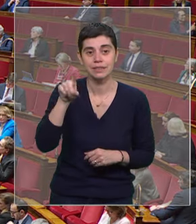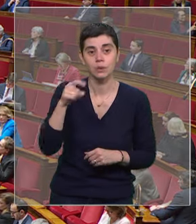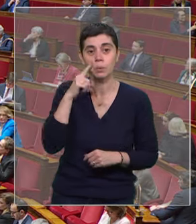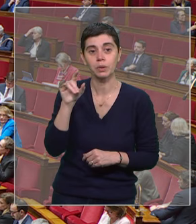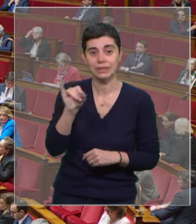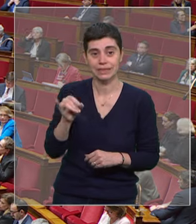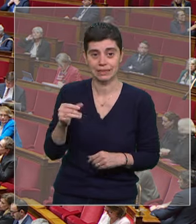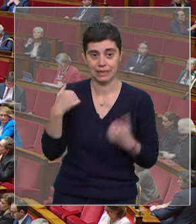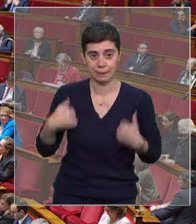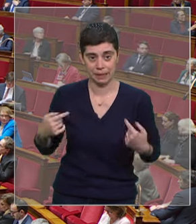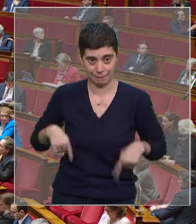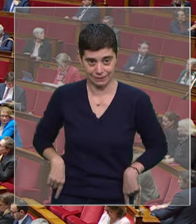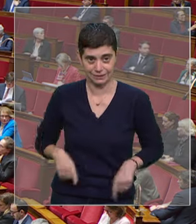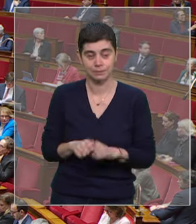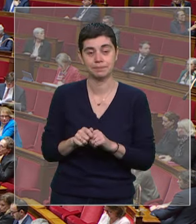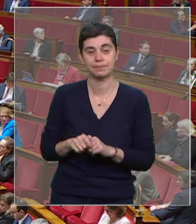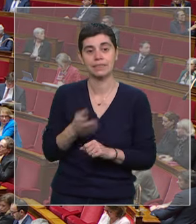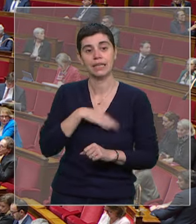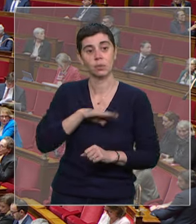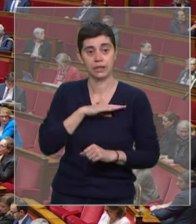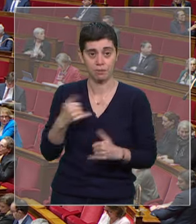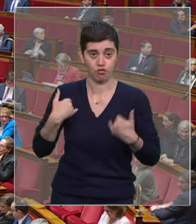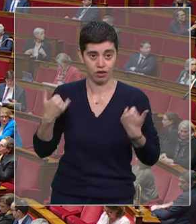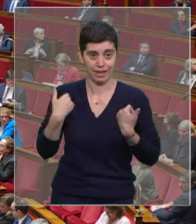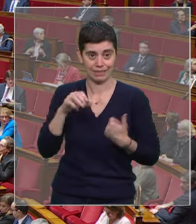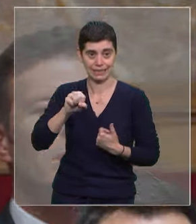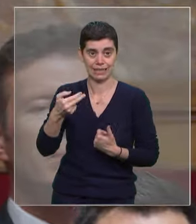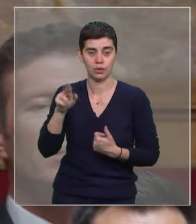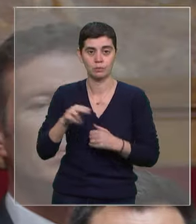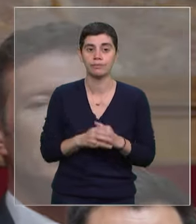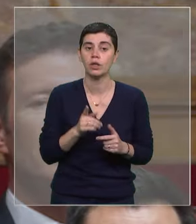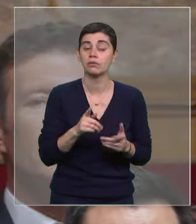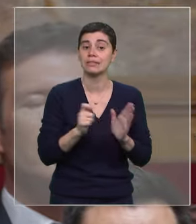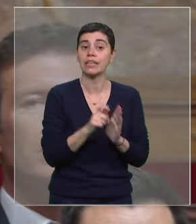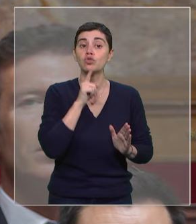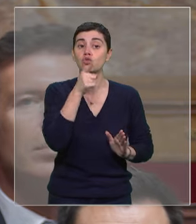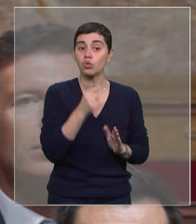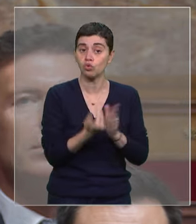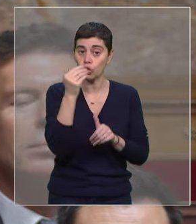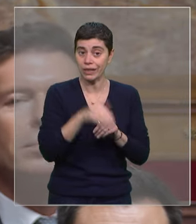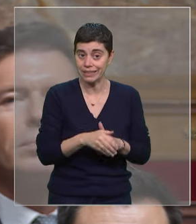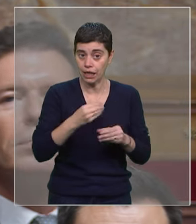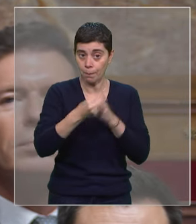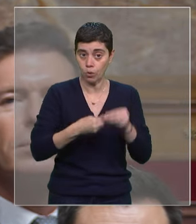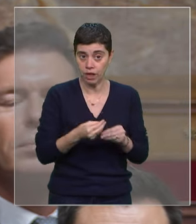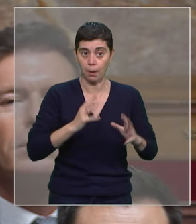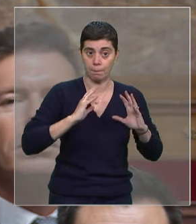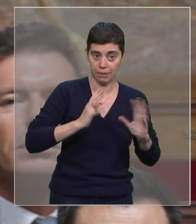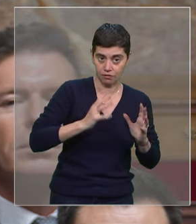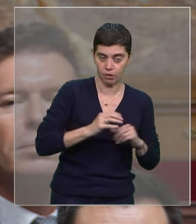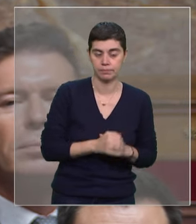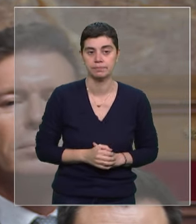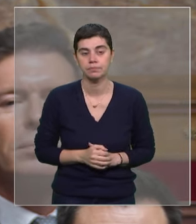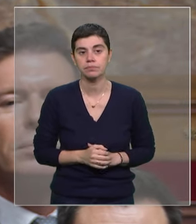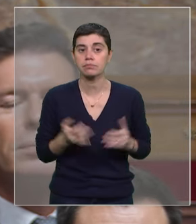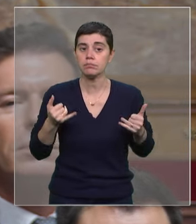la Ministre Prisca Thévenot, chargée de la jeunesse et du SNU. En ce jour de la Journée mondiale du bénévolat et du volontariat, je voudrais